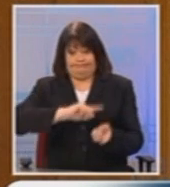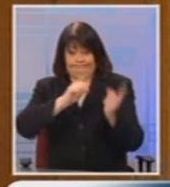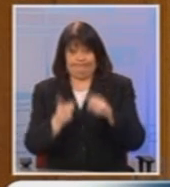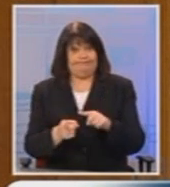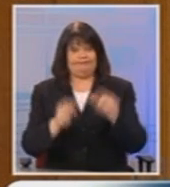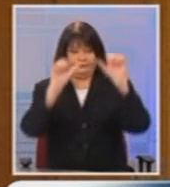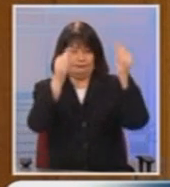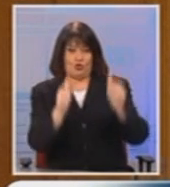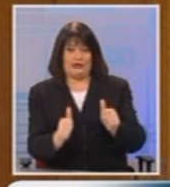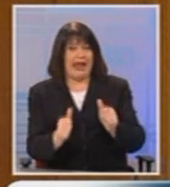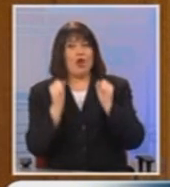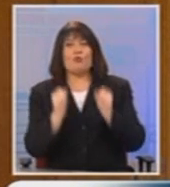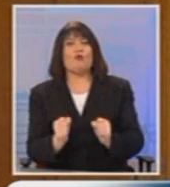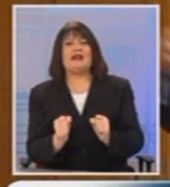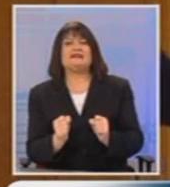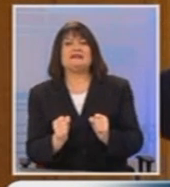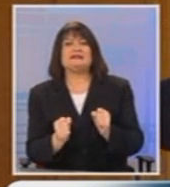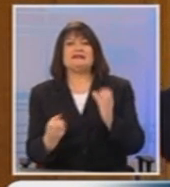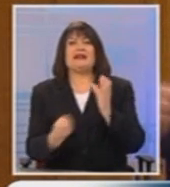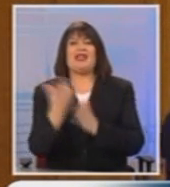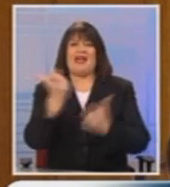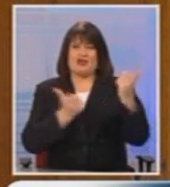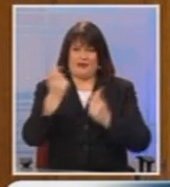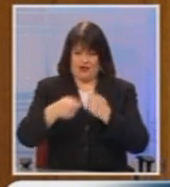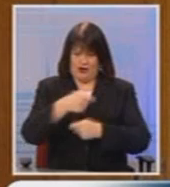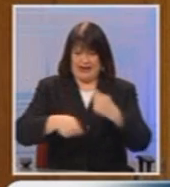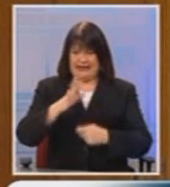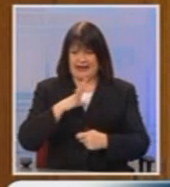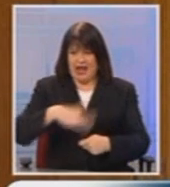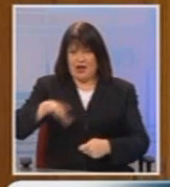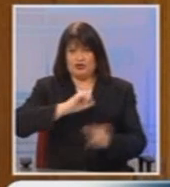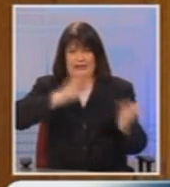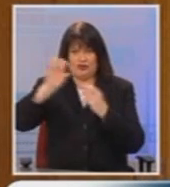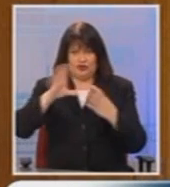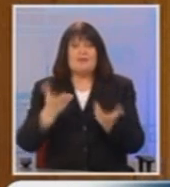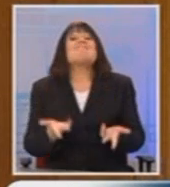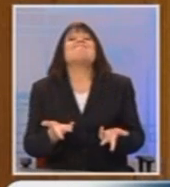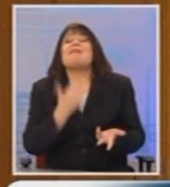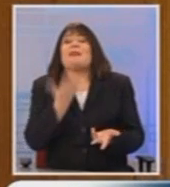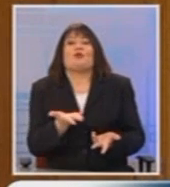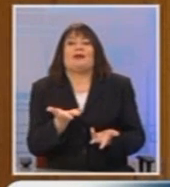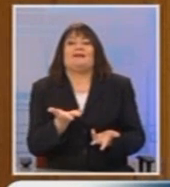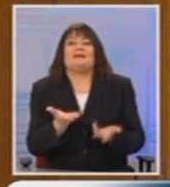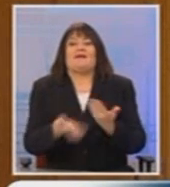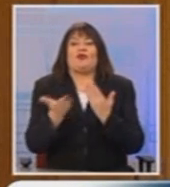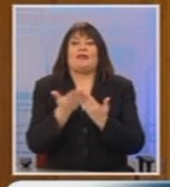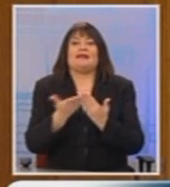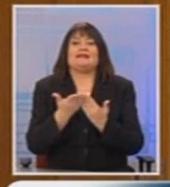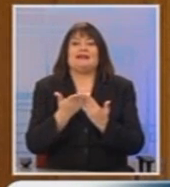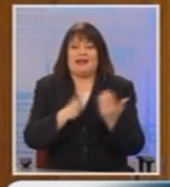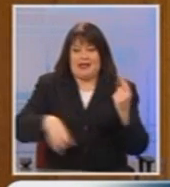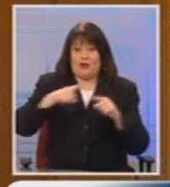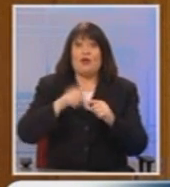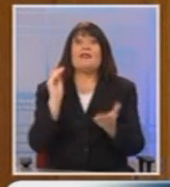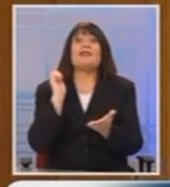ένα μοντέλο που βασίζεται στην κατανάλωση με δανεικά σε ένα εξωστρεφές παραγωγικό μοντέλο. Η πτώση της